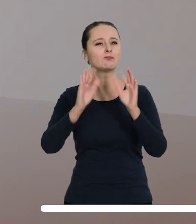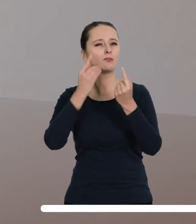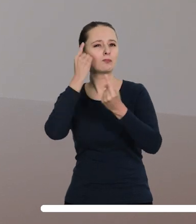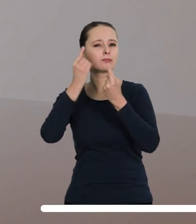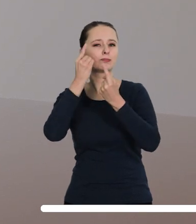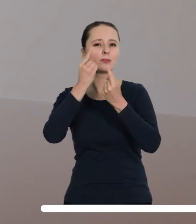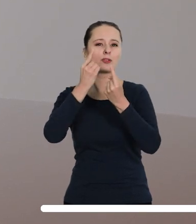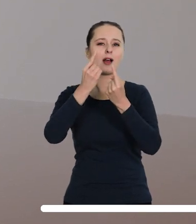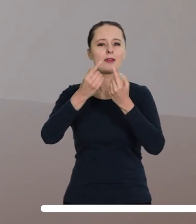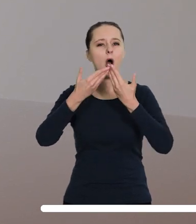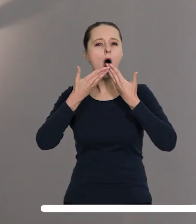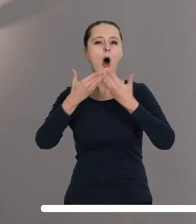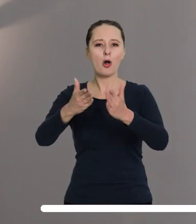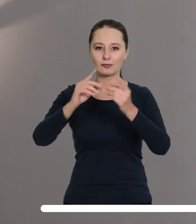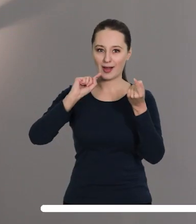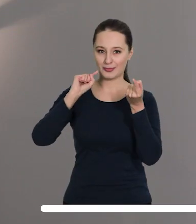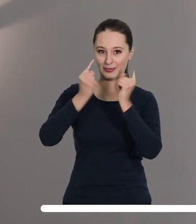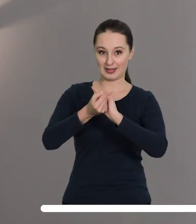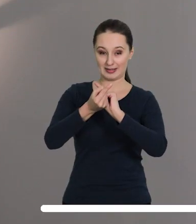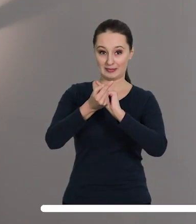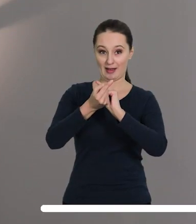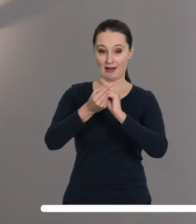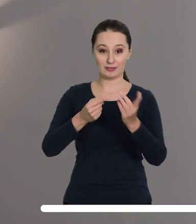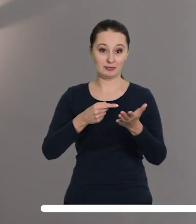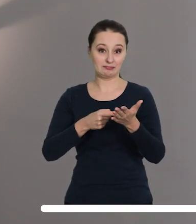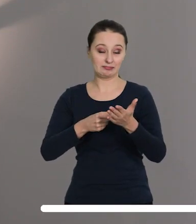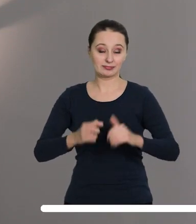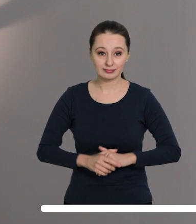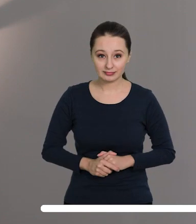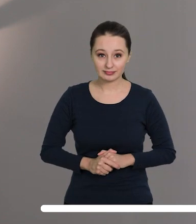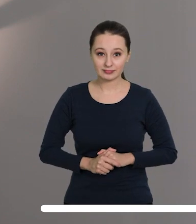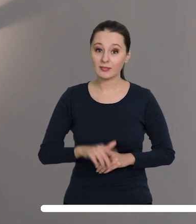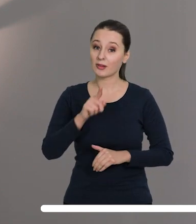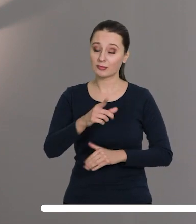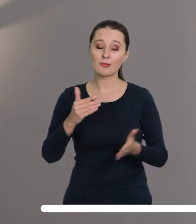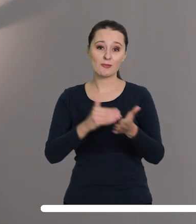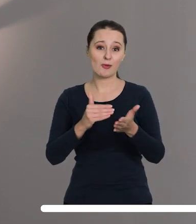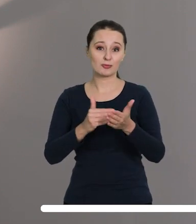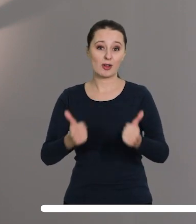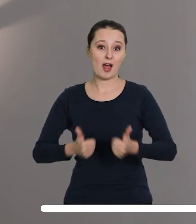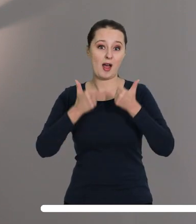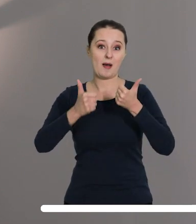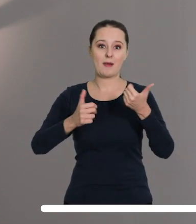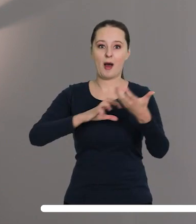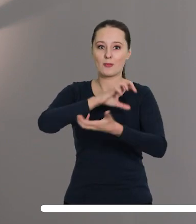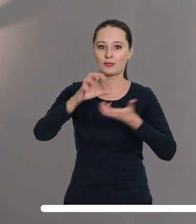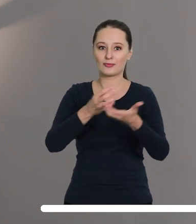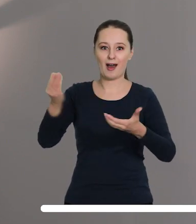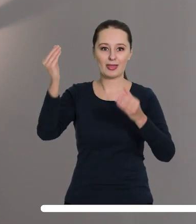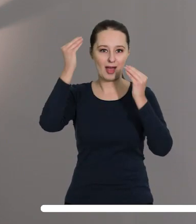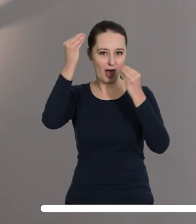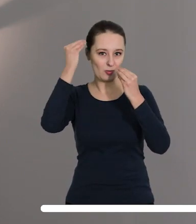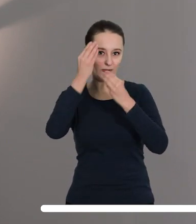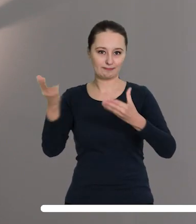oceny warunków, w których działamy i otwartość na podążanie za istotnymi zmianami. To niezbędne, aby móc